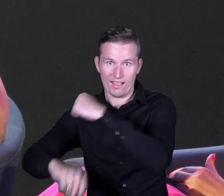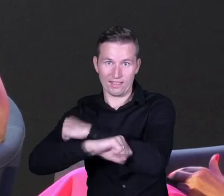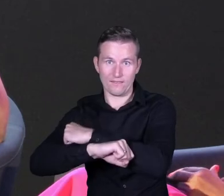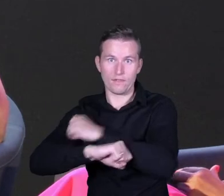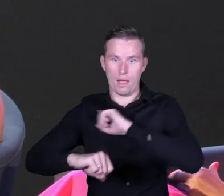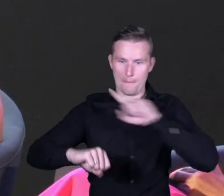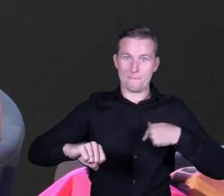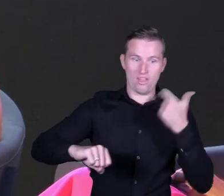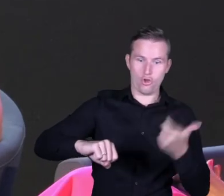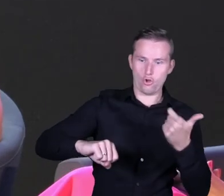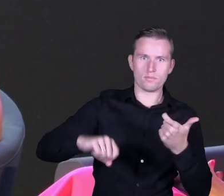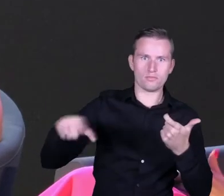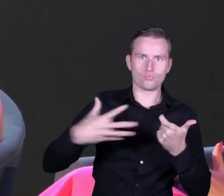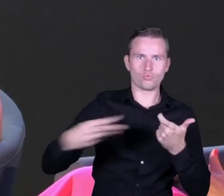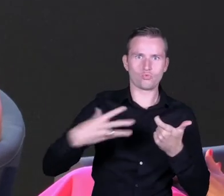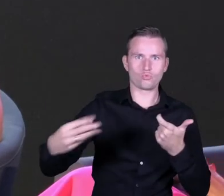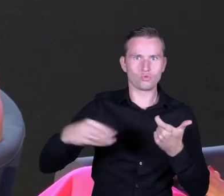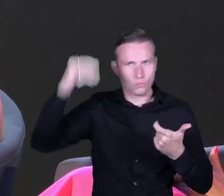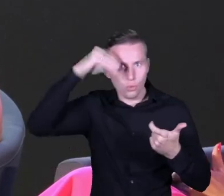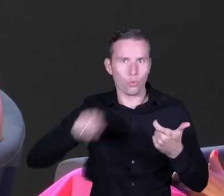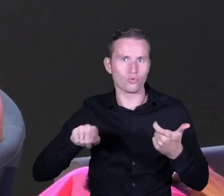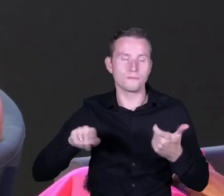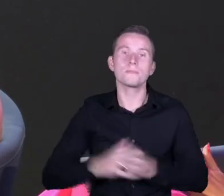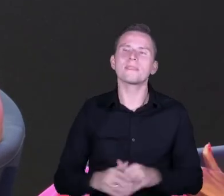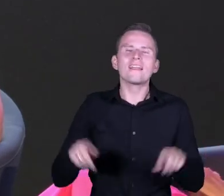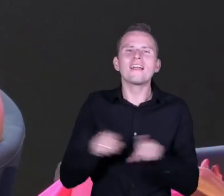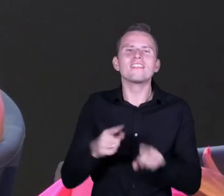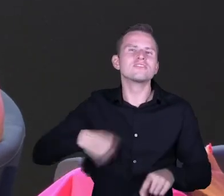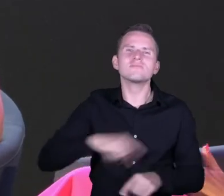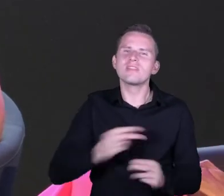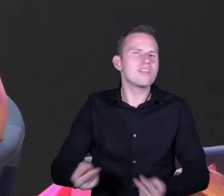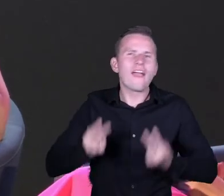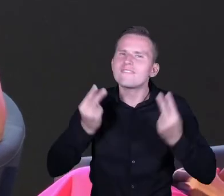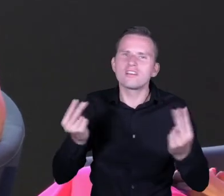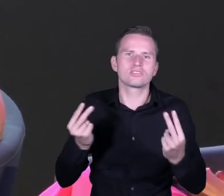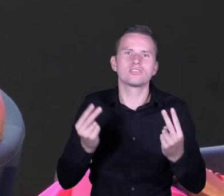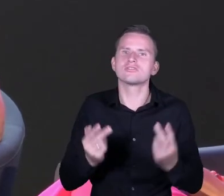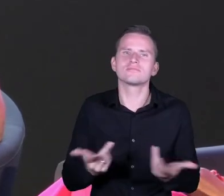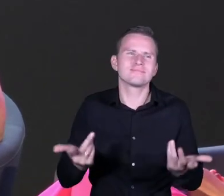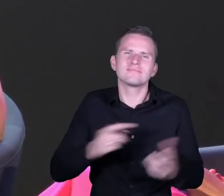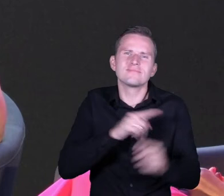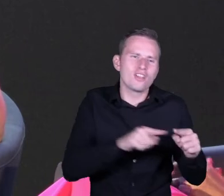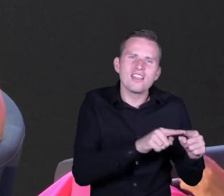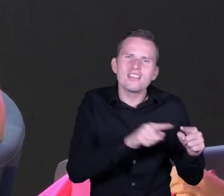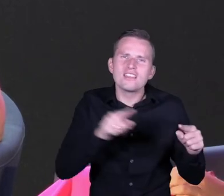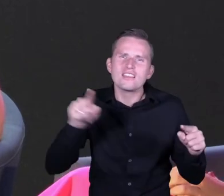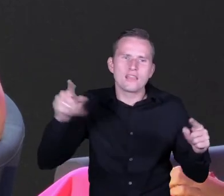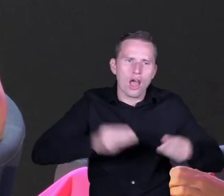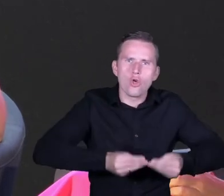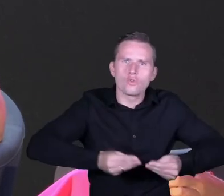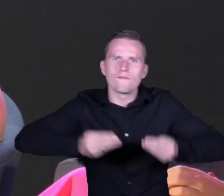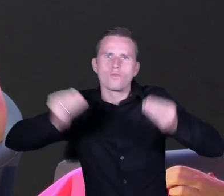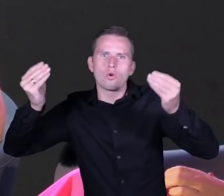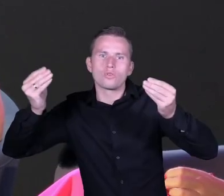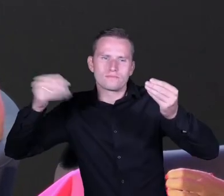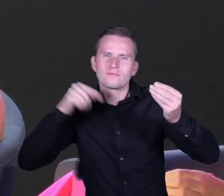I to też jest fajne. Natomiast to, co wydaje mi się najważniejsze, ja nie mówiłam tutaj o tym, skąd nam się wzięły te linie rozwoju, bo to jest temat na zupełnie